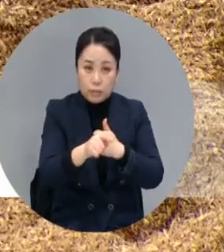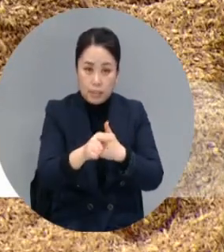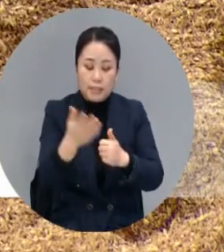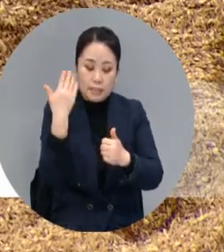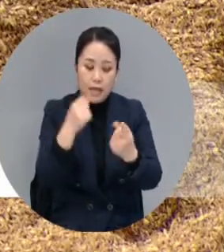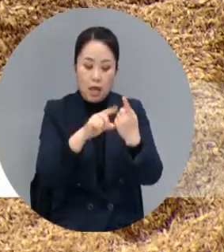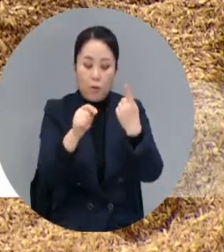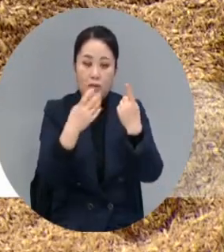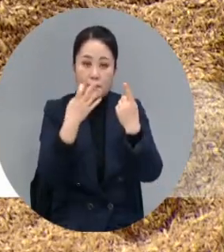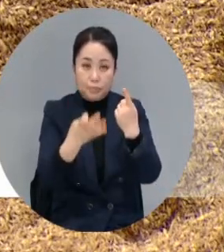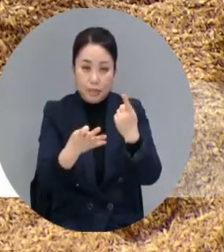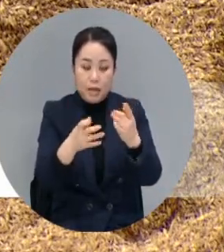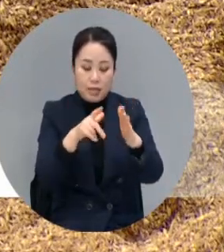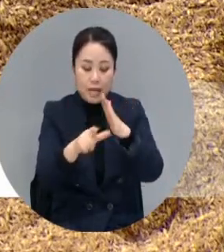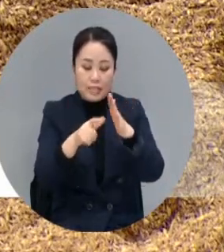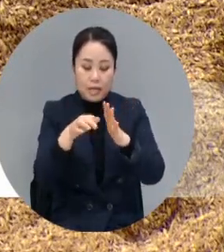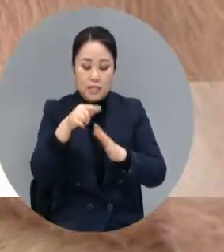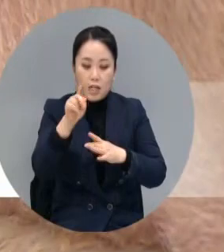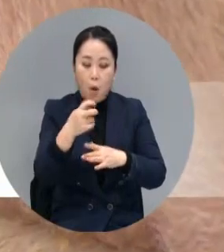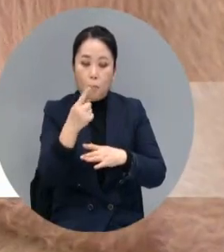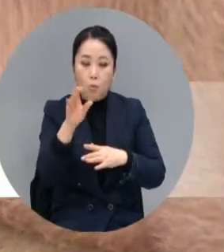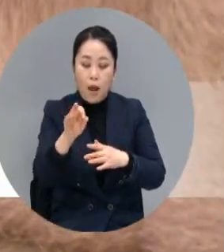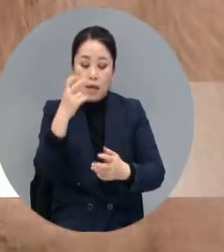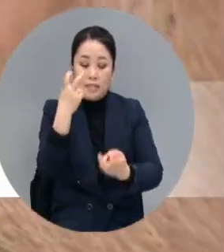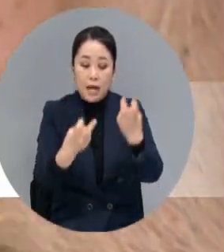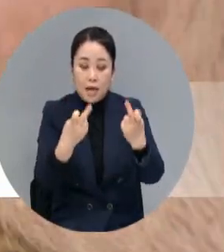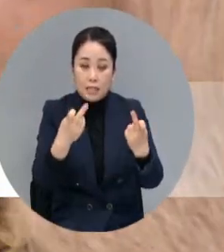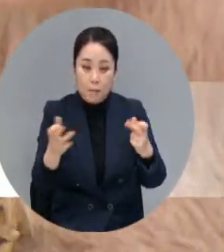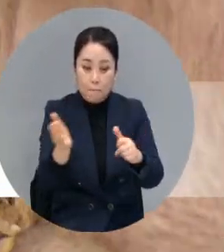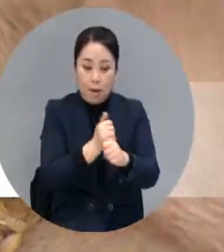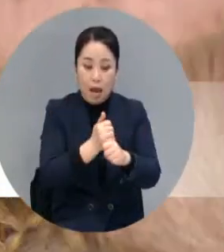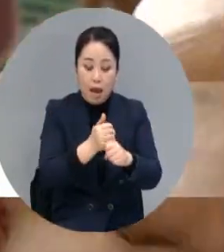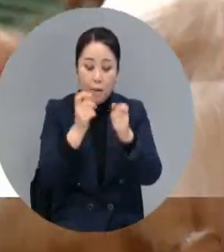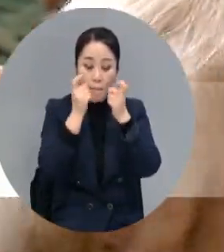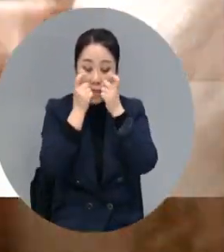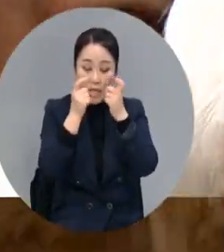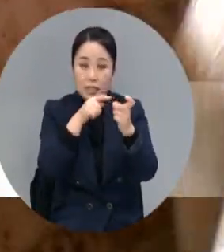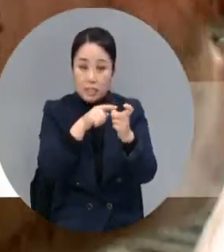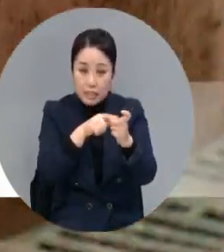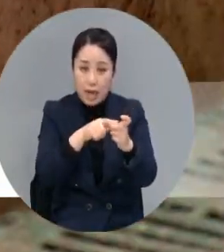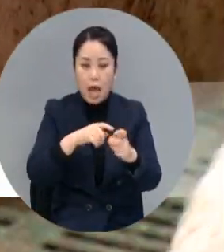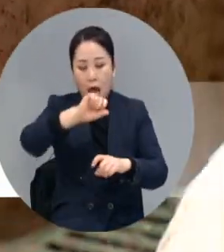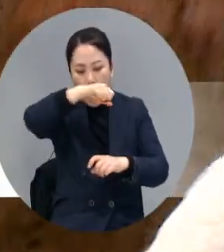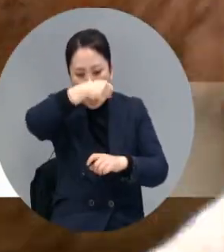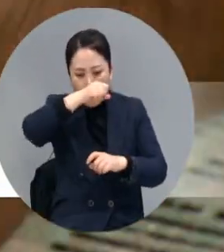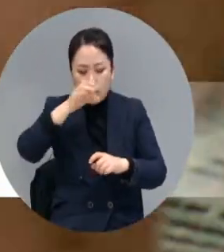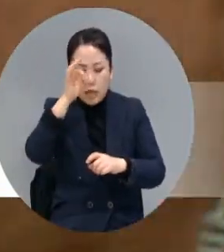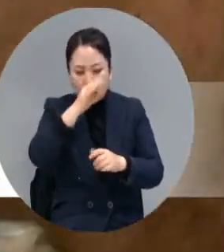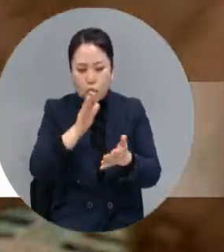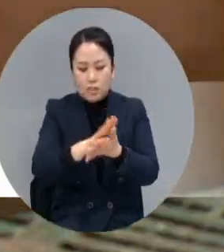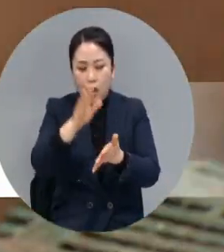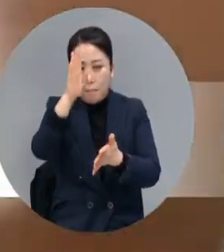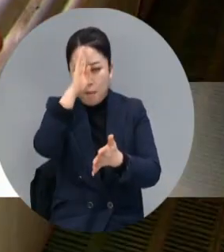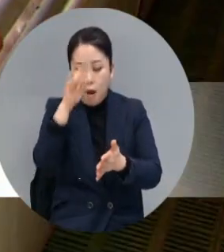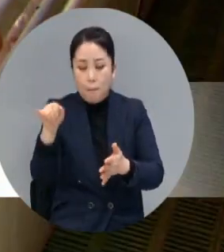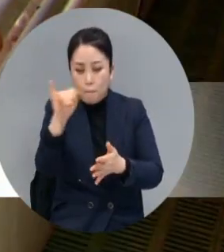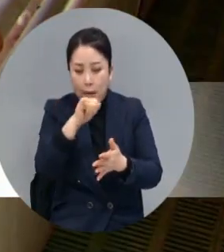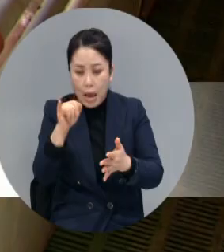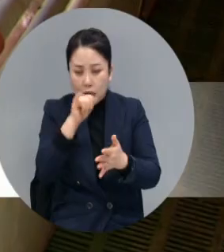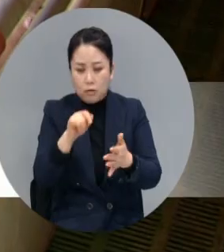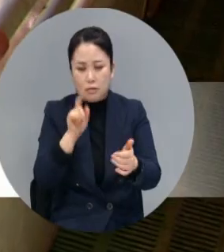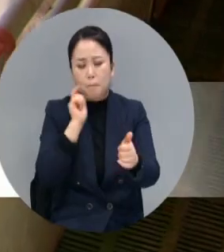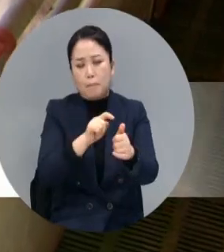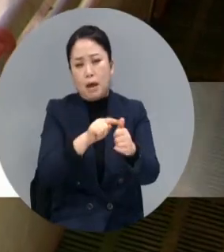사상구 엄광산에서 포획된 야생 멧돼지에서 아프리카 돼지열병 바이러스가 양성으로 확인돼 역학조사와